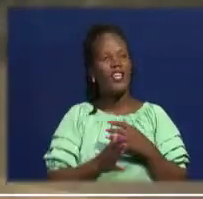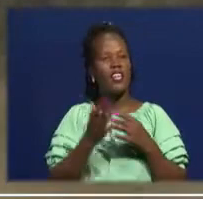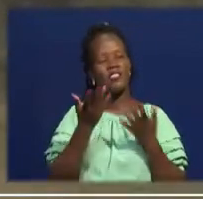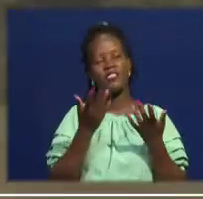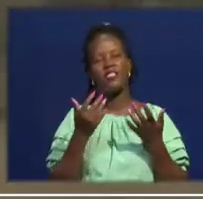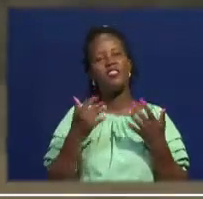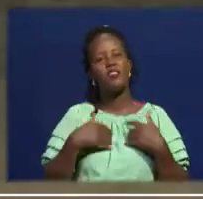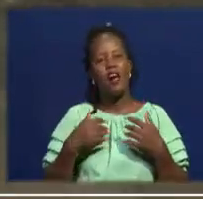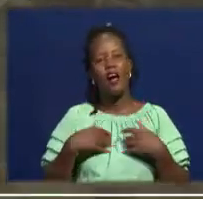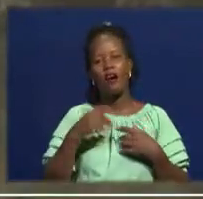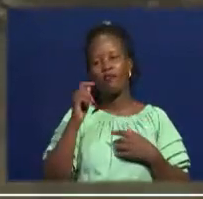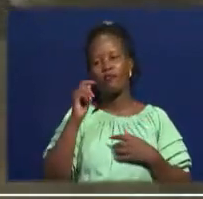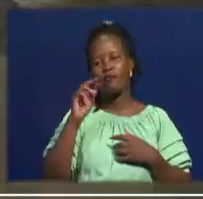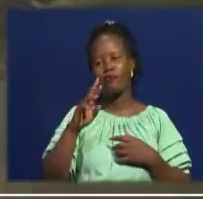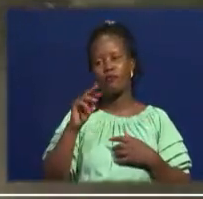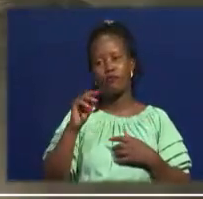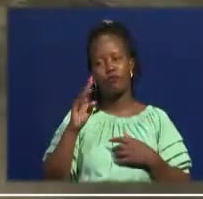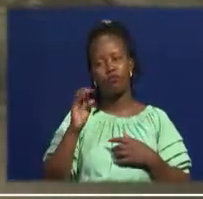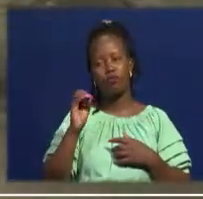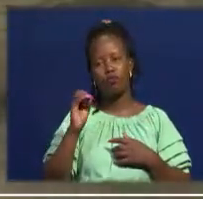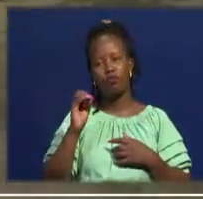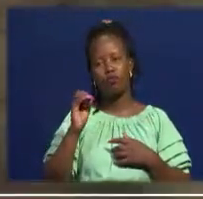Carl Tundo katika nafasi ya